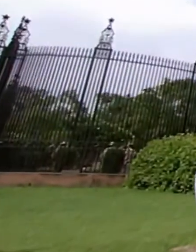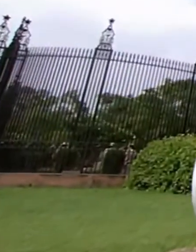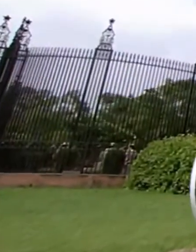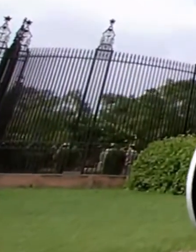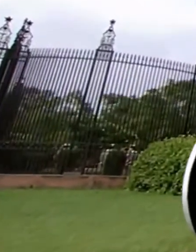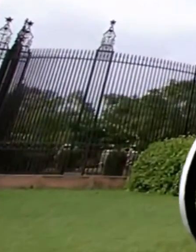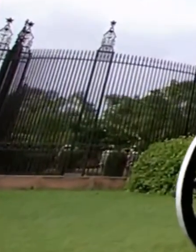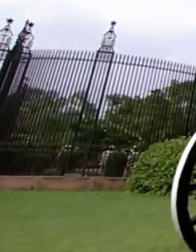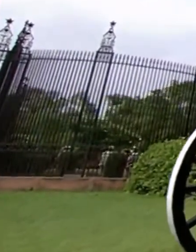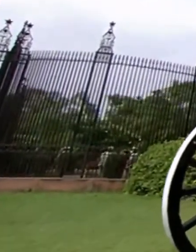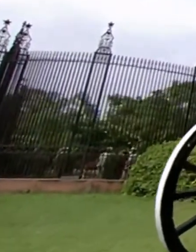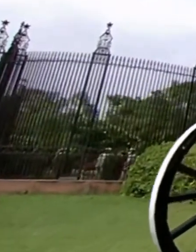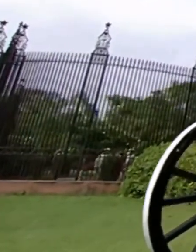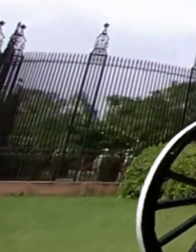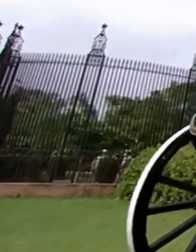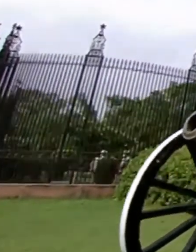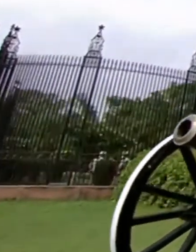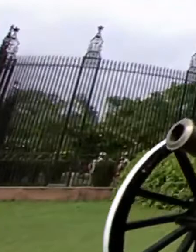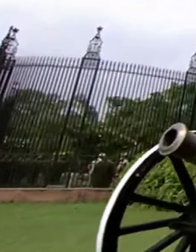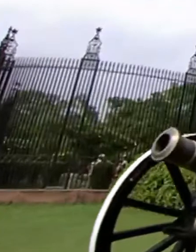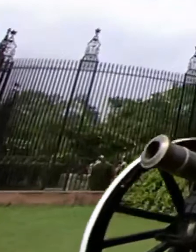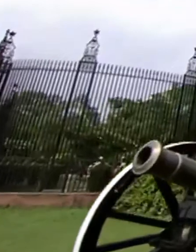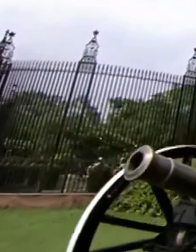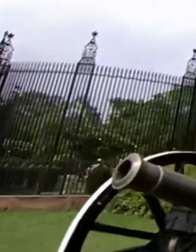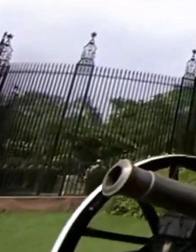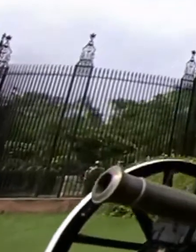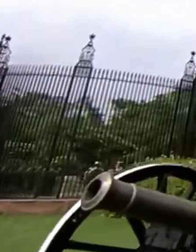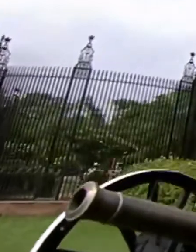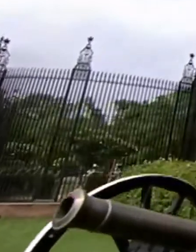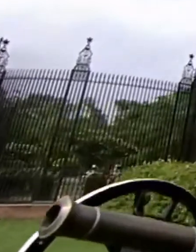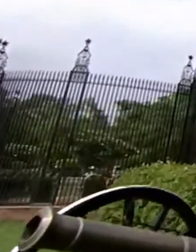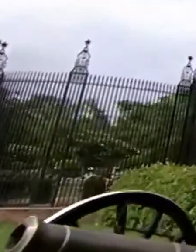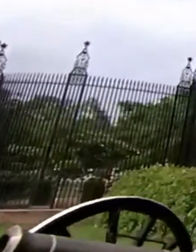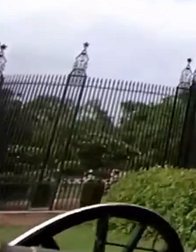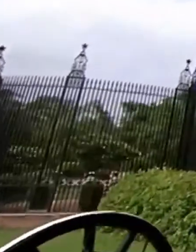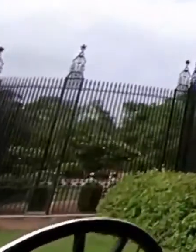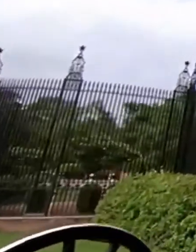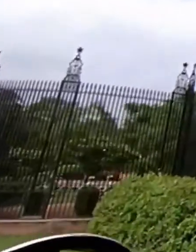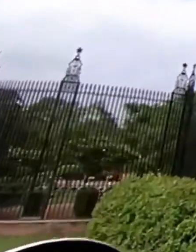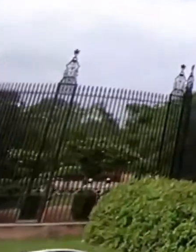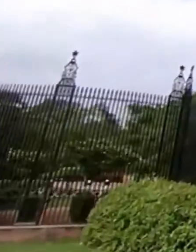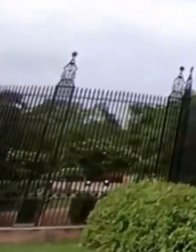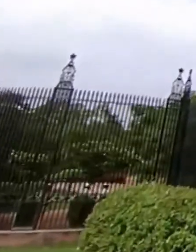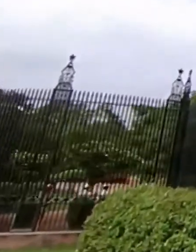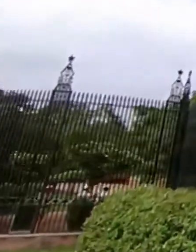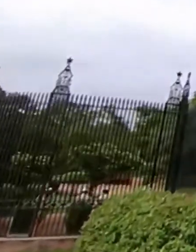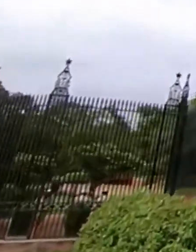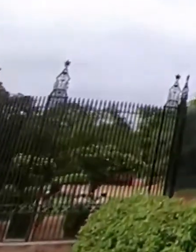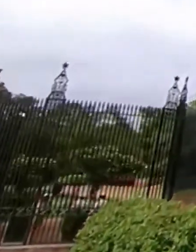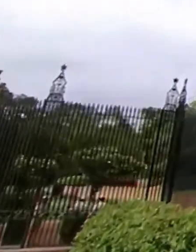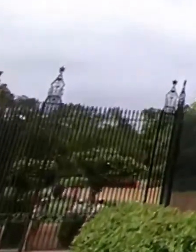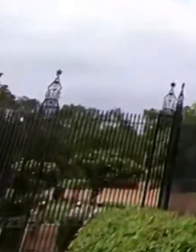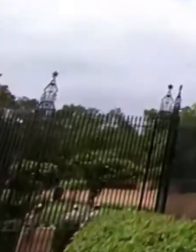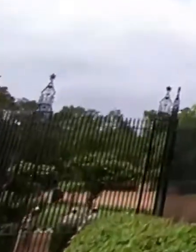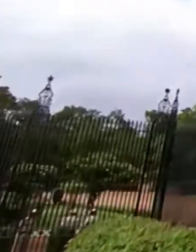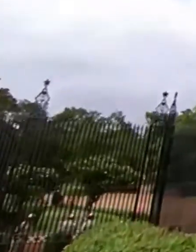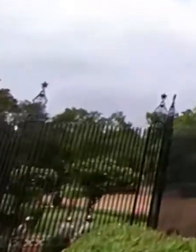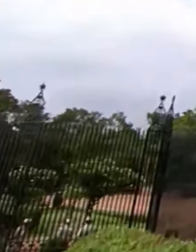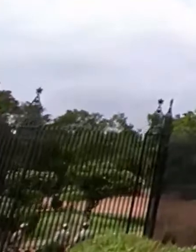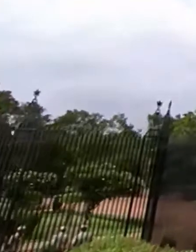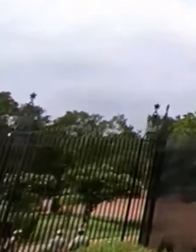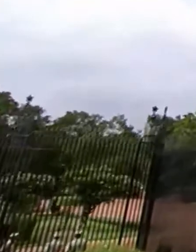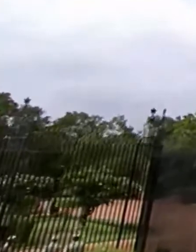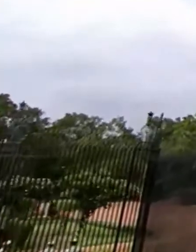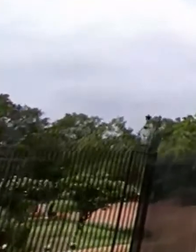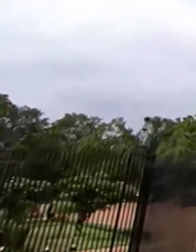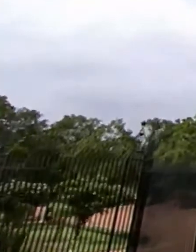भीतर तक दोनों ओर हरियाली और नहर है, फव्वारे हैं और यहां प्रांगण की